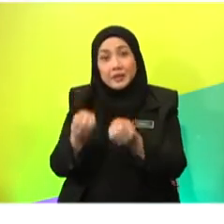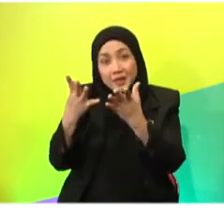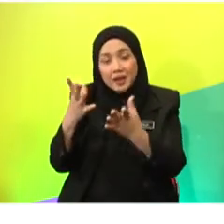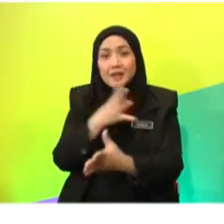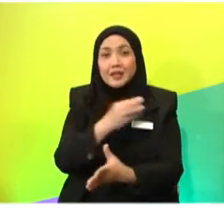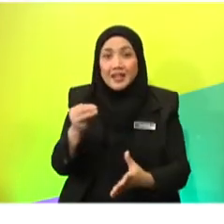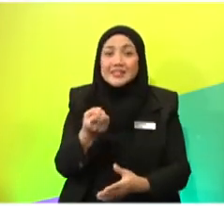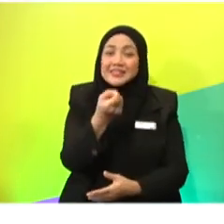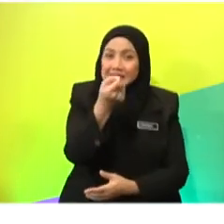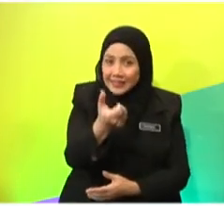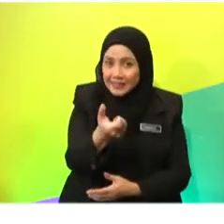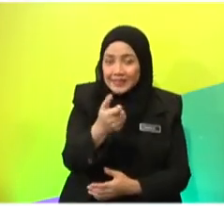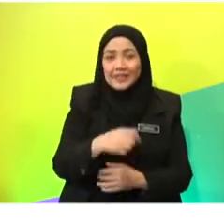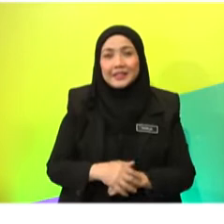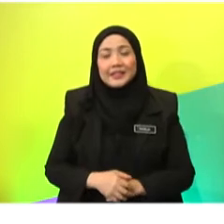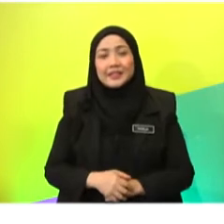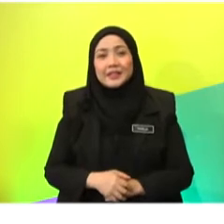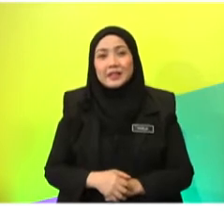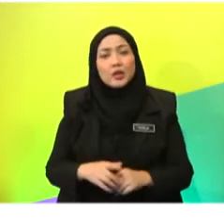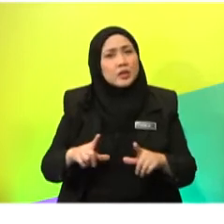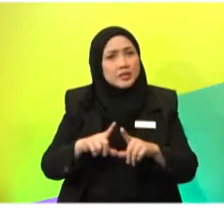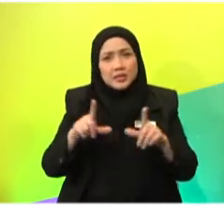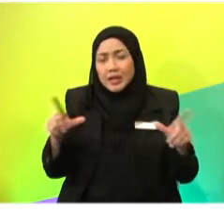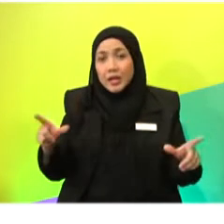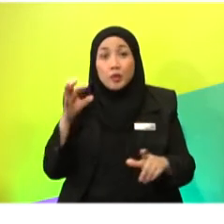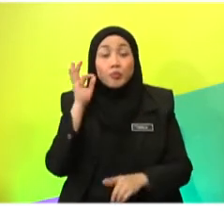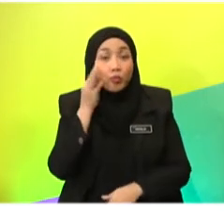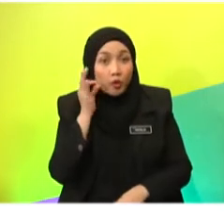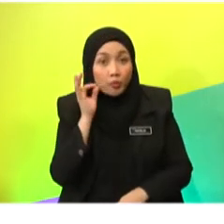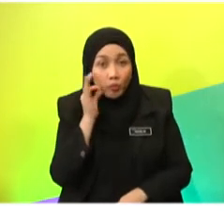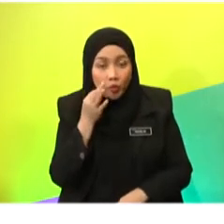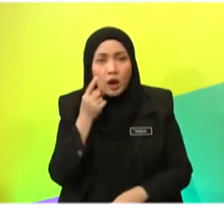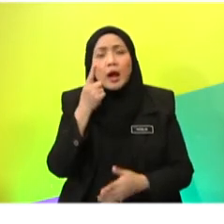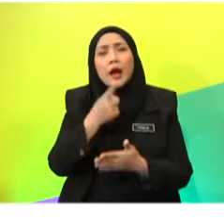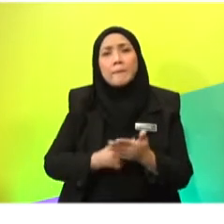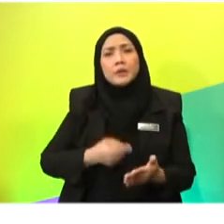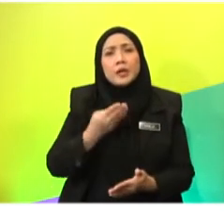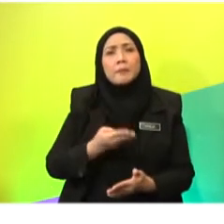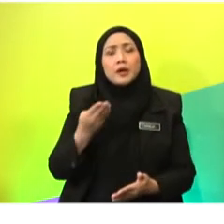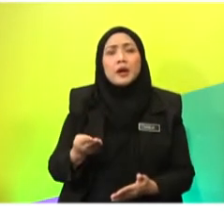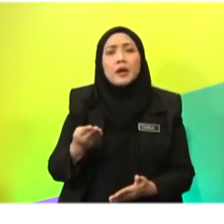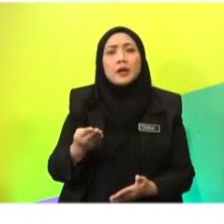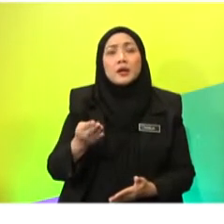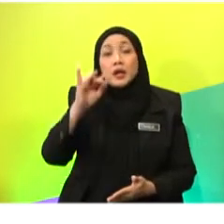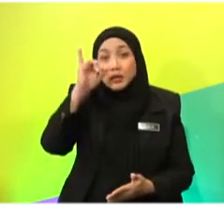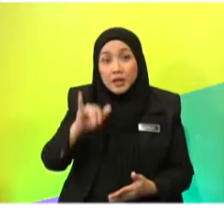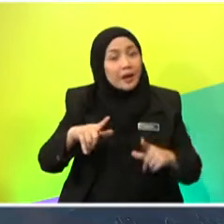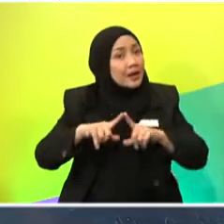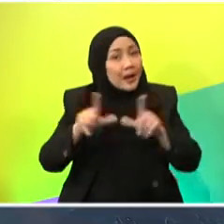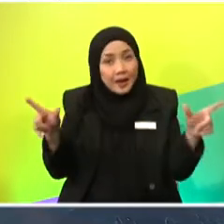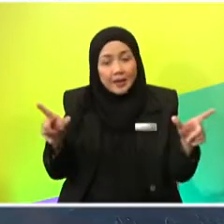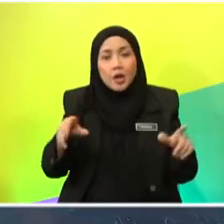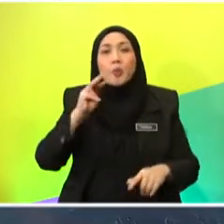sedikit Oh my god tapi selain dipakai buah-buahan cego apel bahan-bahan ataupun barang-barang yang lain